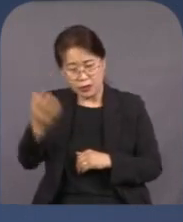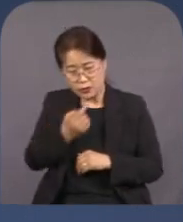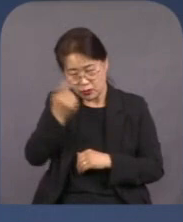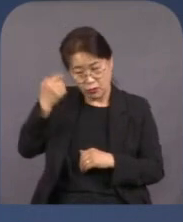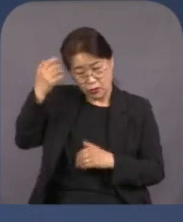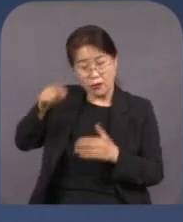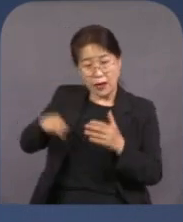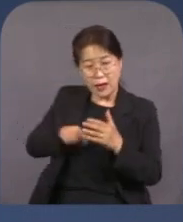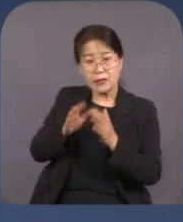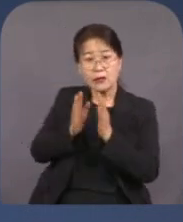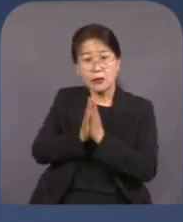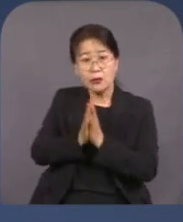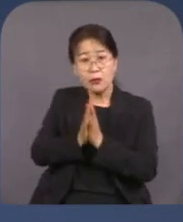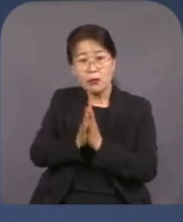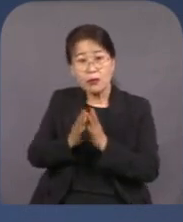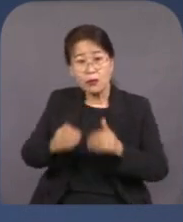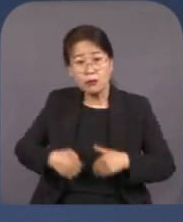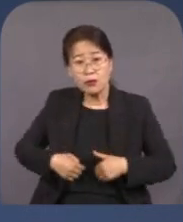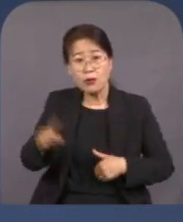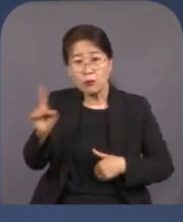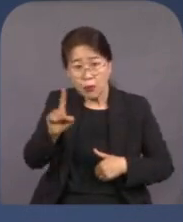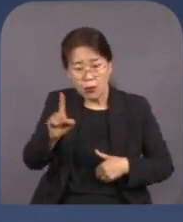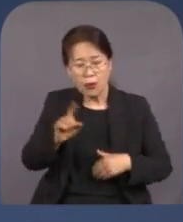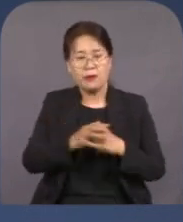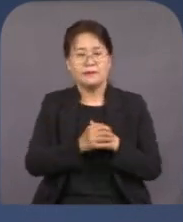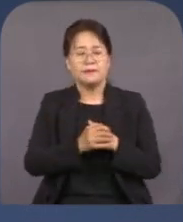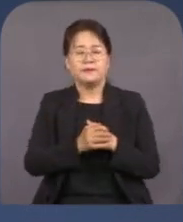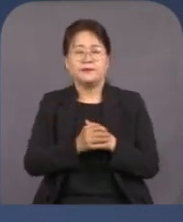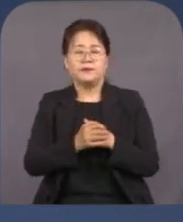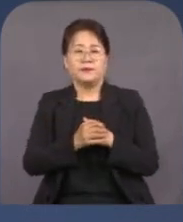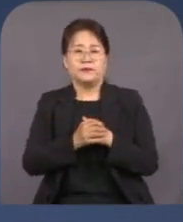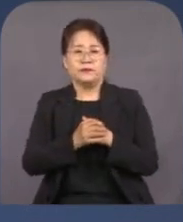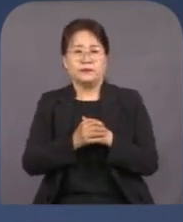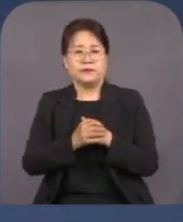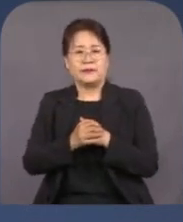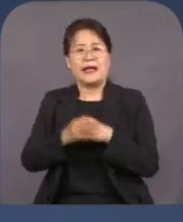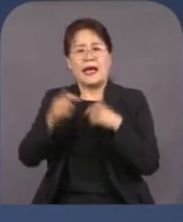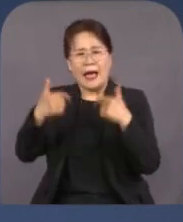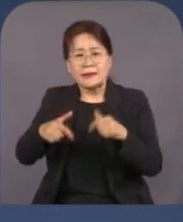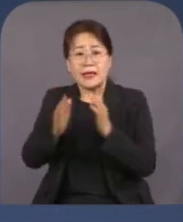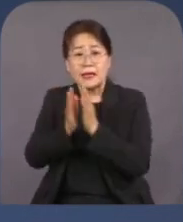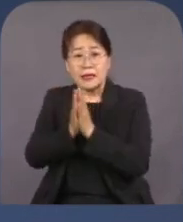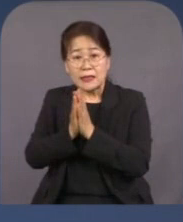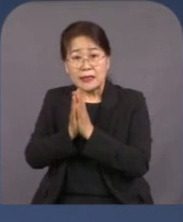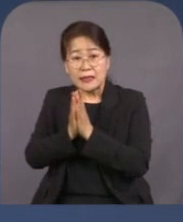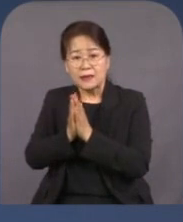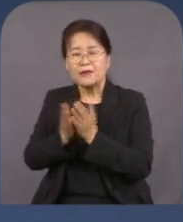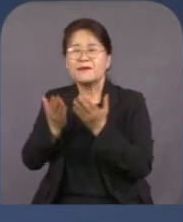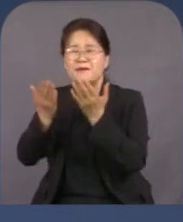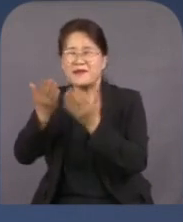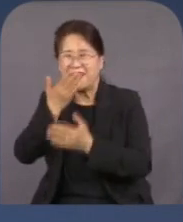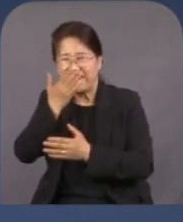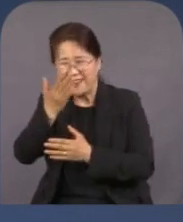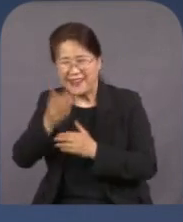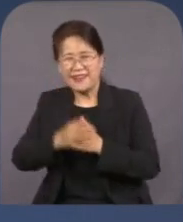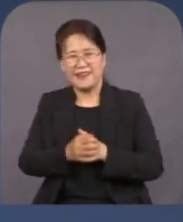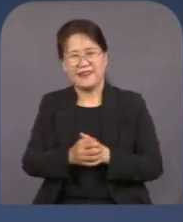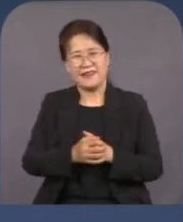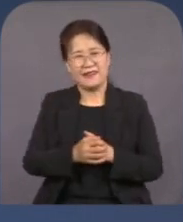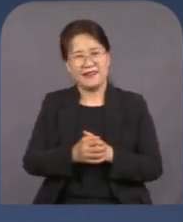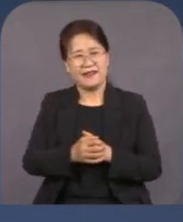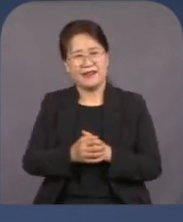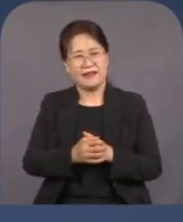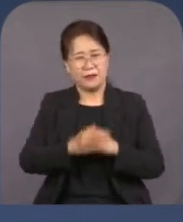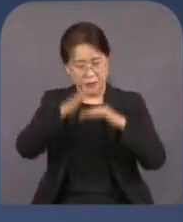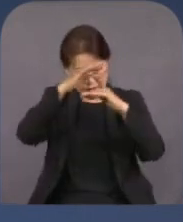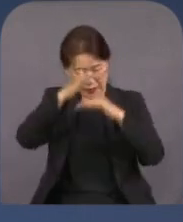안에서 기도를 해야 되는가 그 세 번째 이유가 뭐냐 그러면 항상 기도할 수 있기 때문이라는 거예요 자 본문